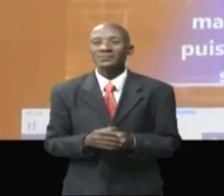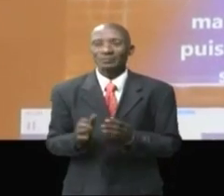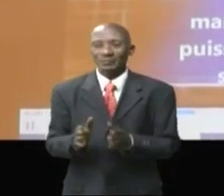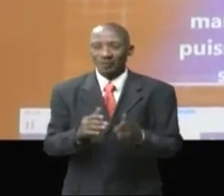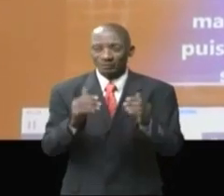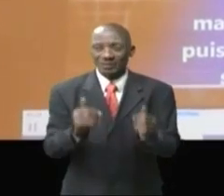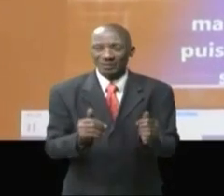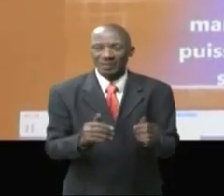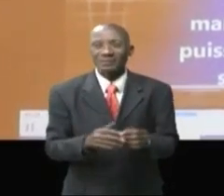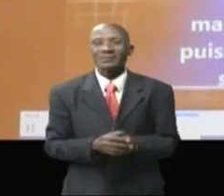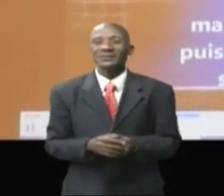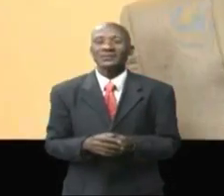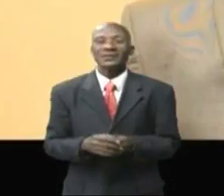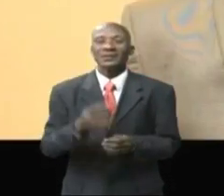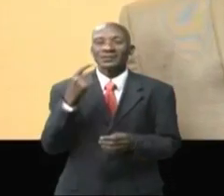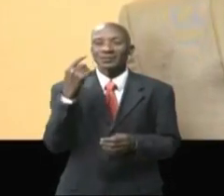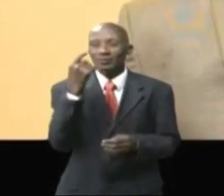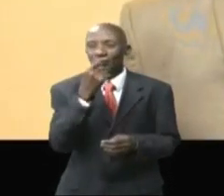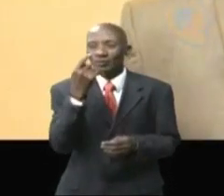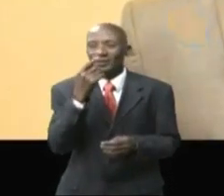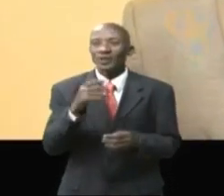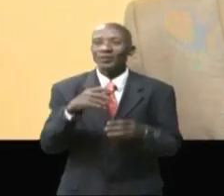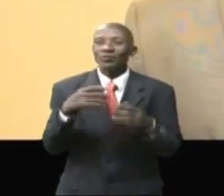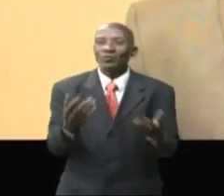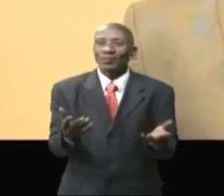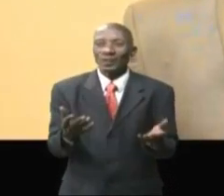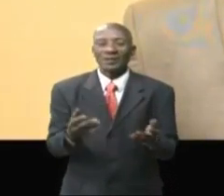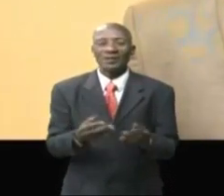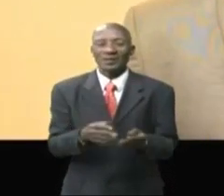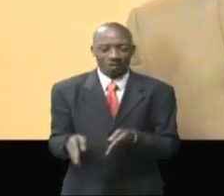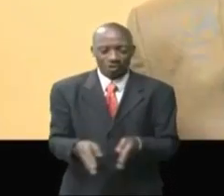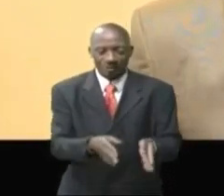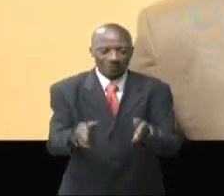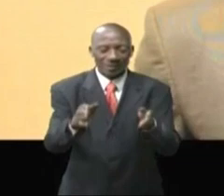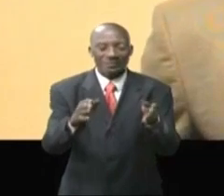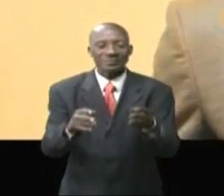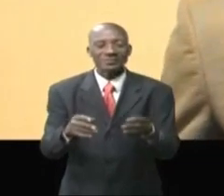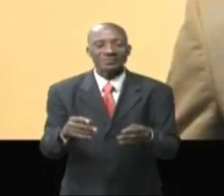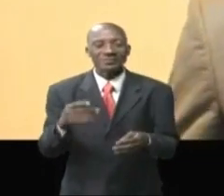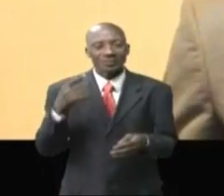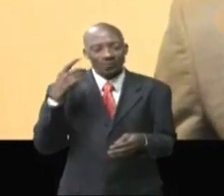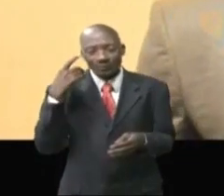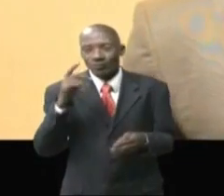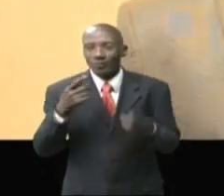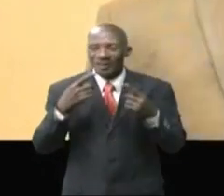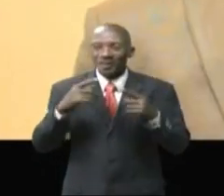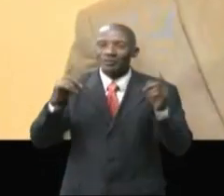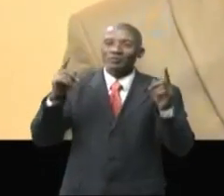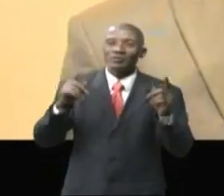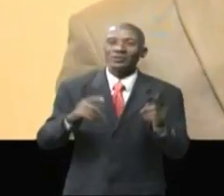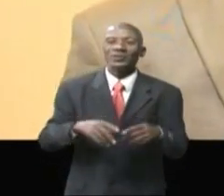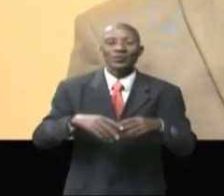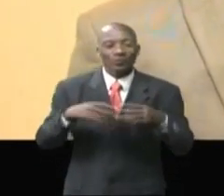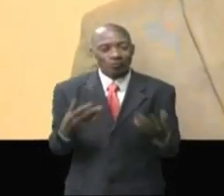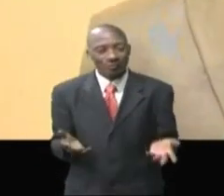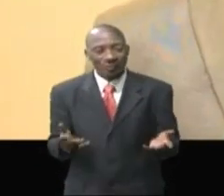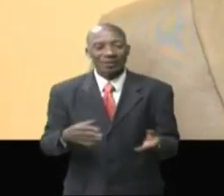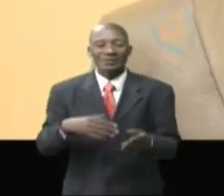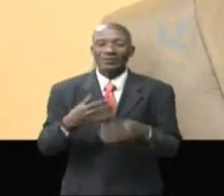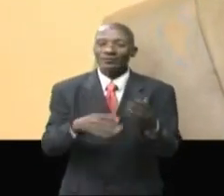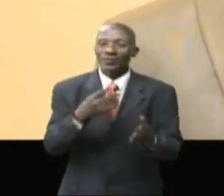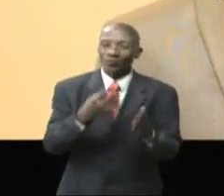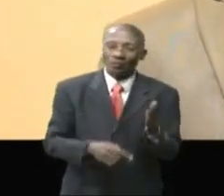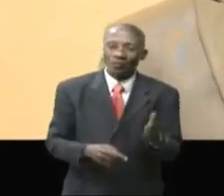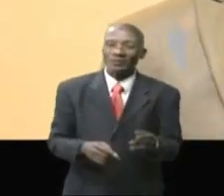Il arrive ici chez nous le 19, le 20 et le 21. Nous sommes en matinée de 9h à